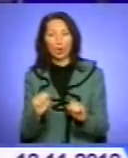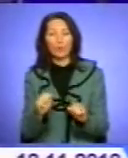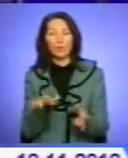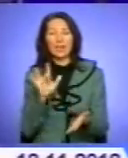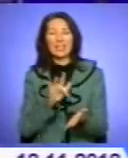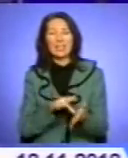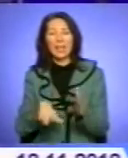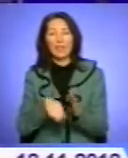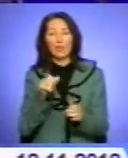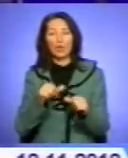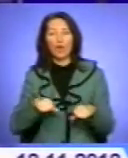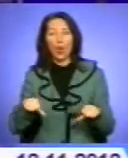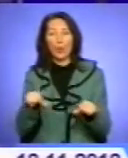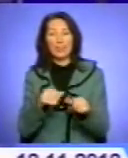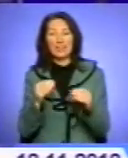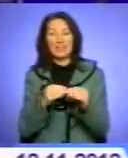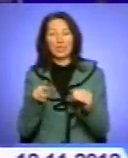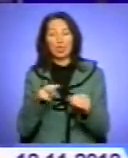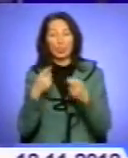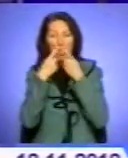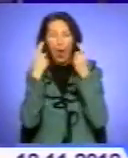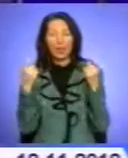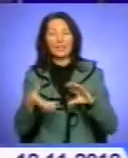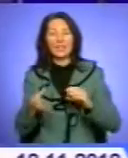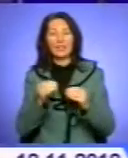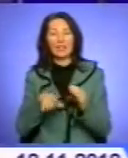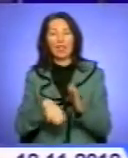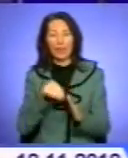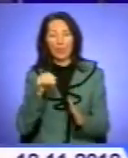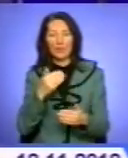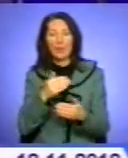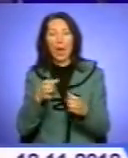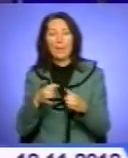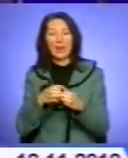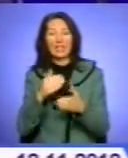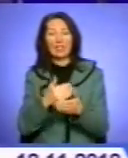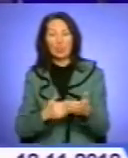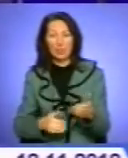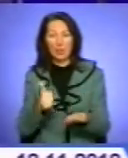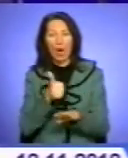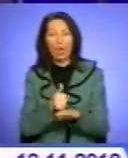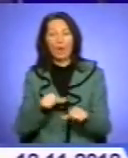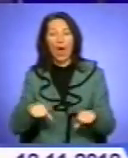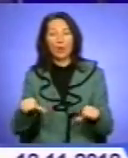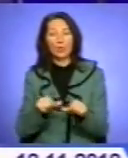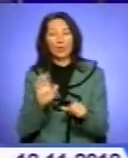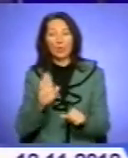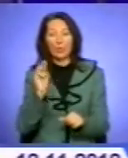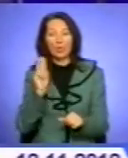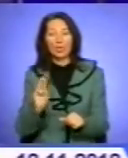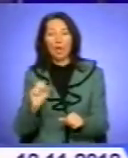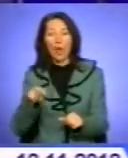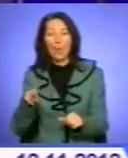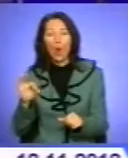Центральна виборча комісія 10 листопада оголосила результати виборів за партійними списками. Голова комісії Володимир Шаповал